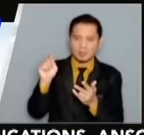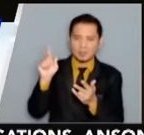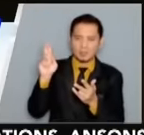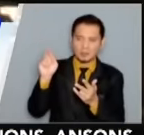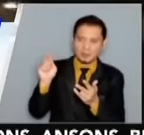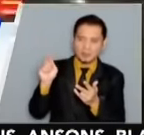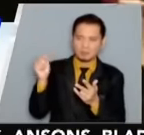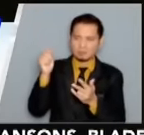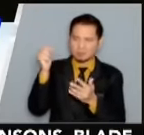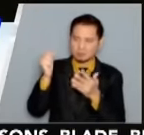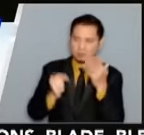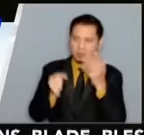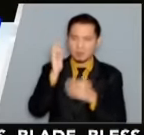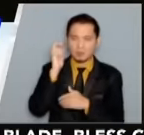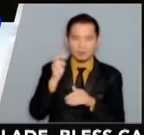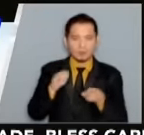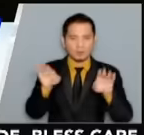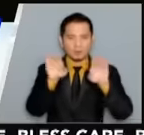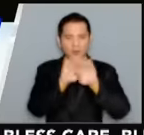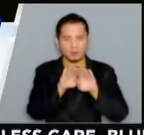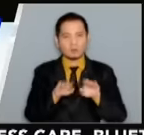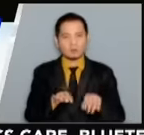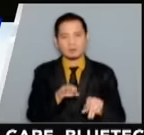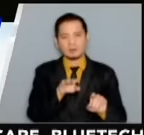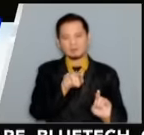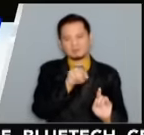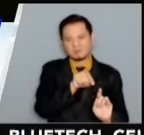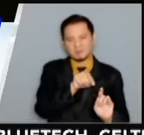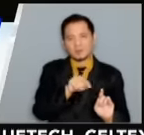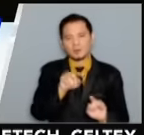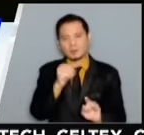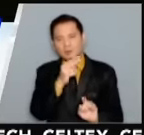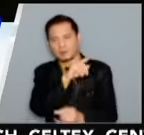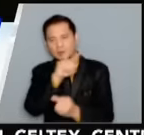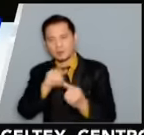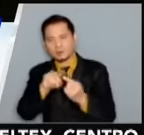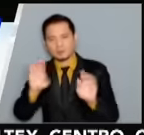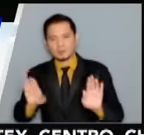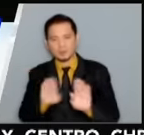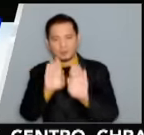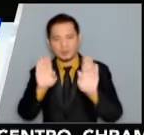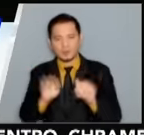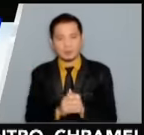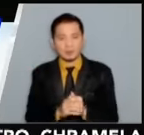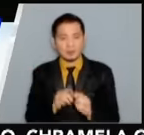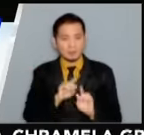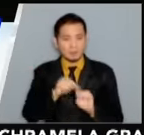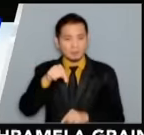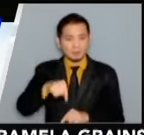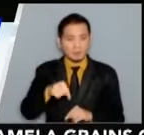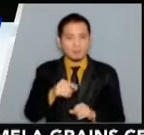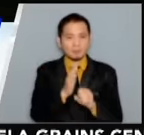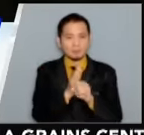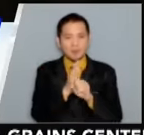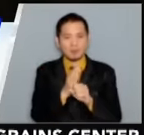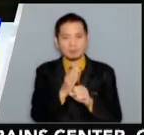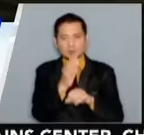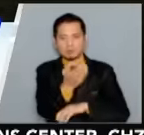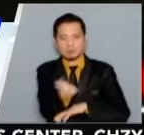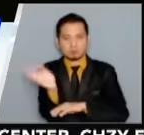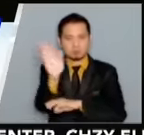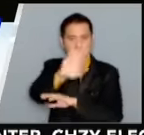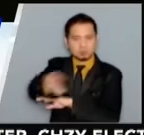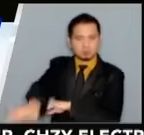Linggo, March 31. Pero dito po sa EDSA Bus Carousel, 24 oras pa rin, wala hong tigil ang magiging